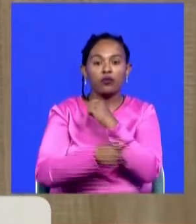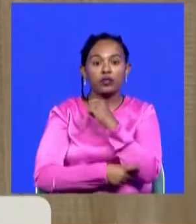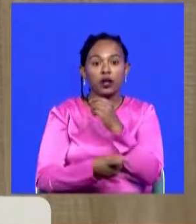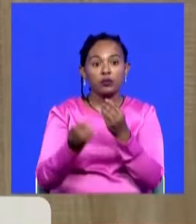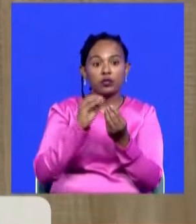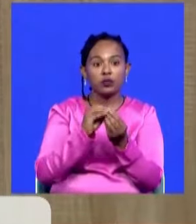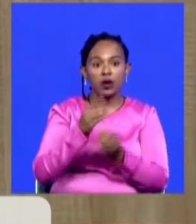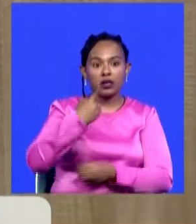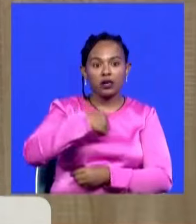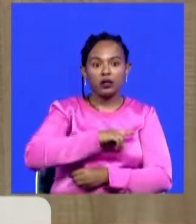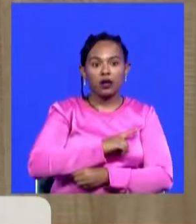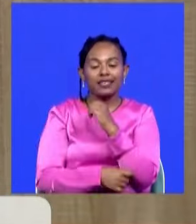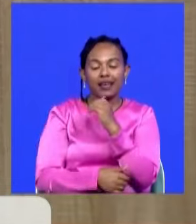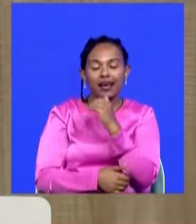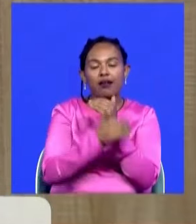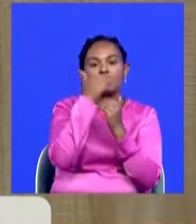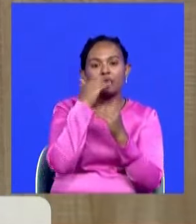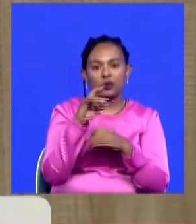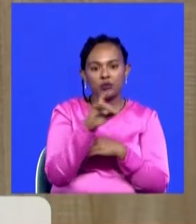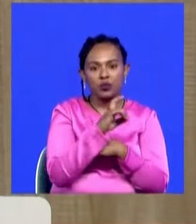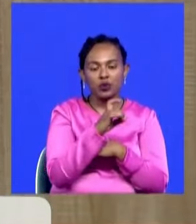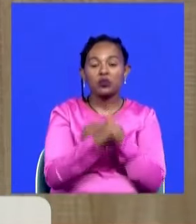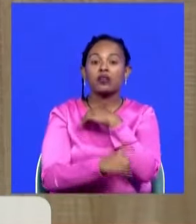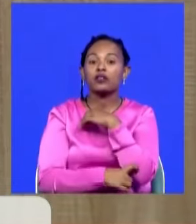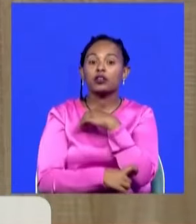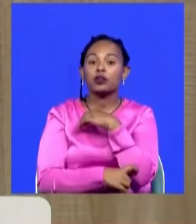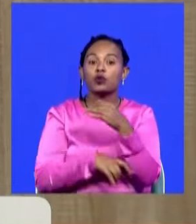እኛ የተረከብነው እዳ ተጨምሮ